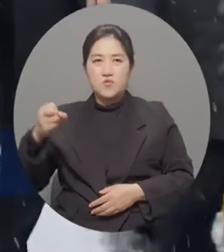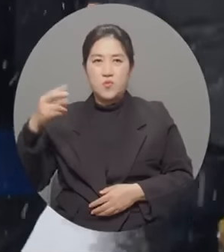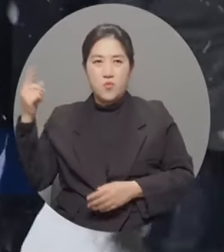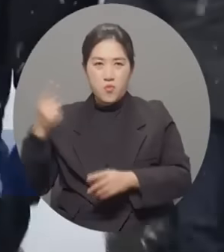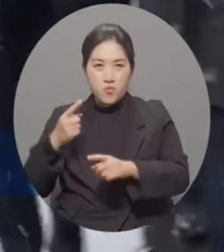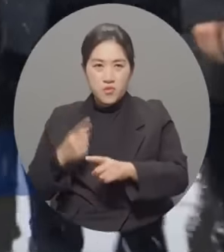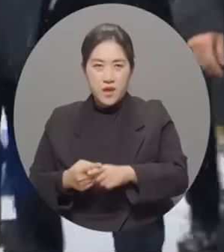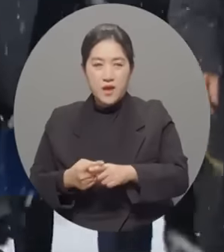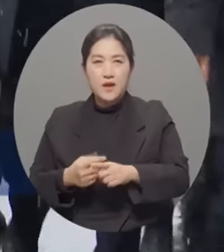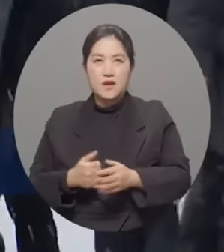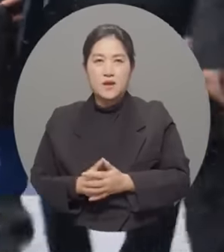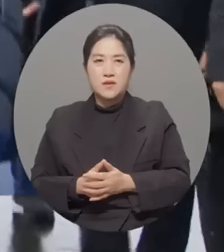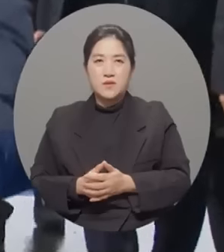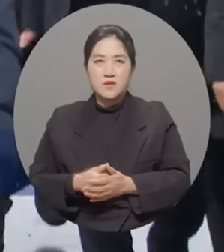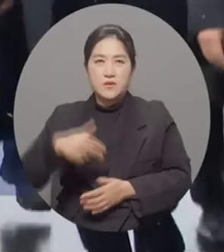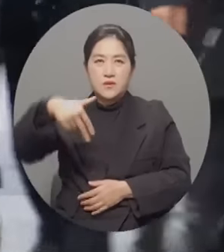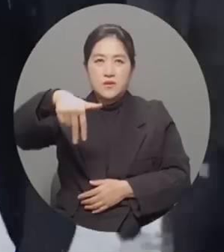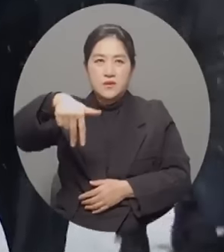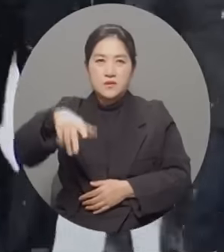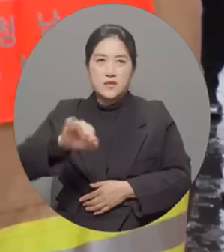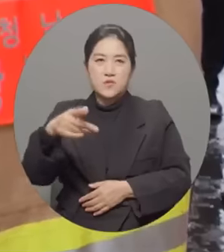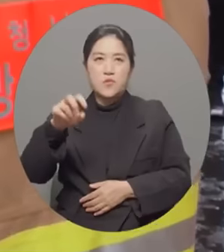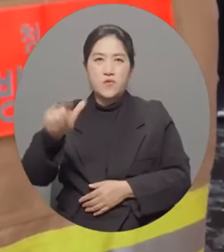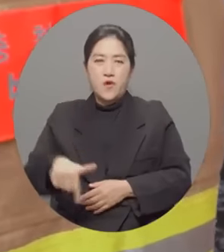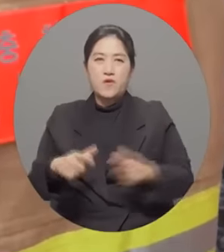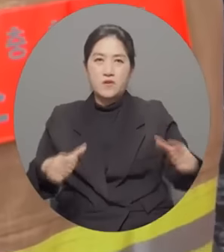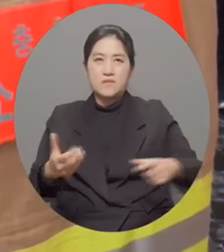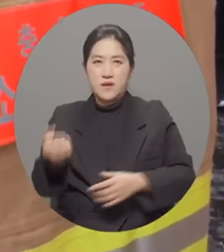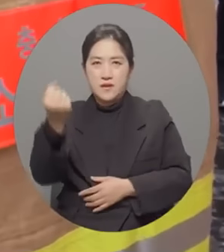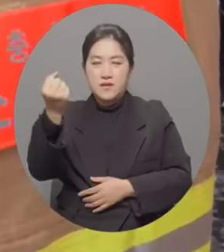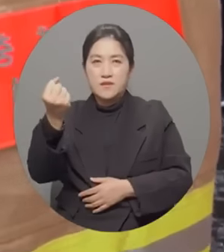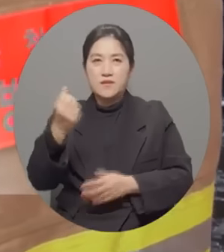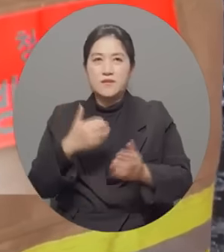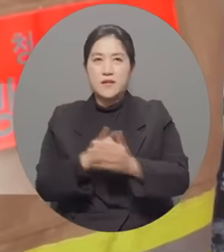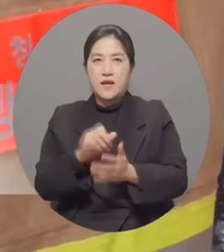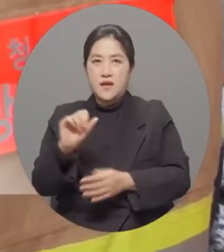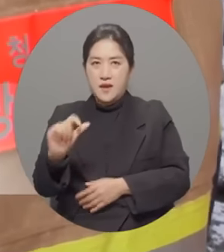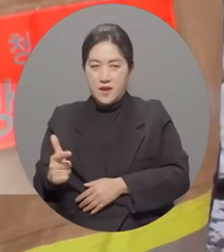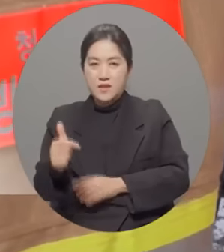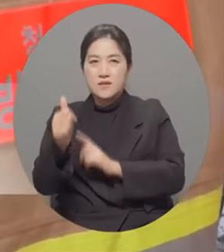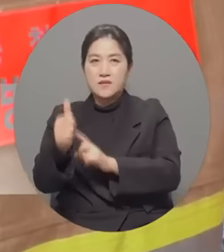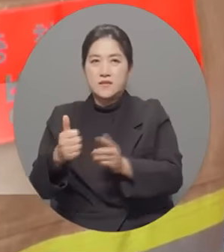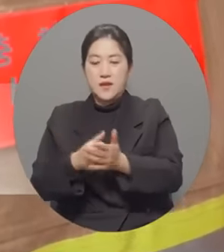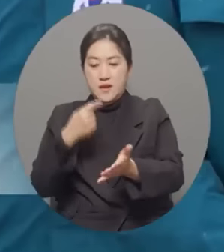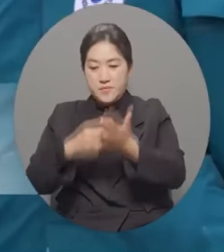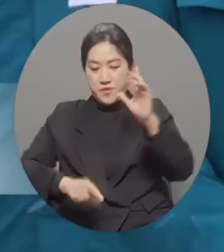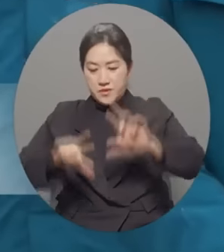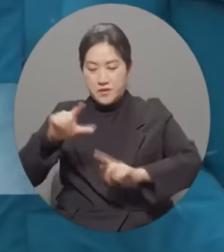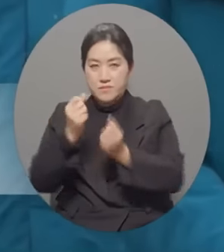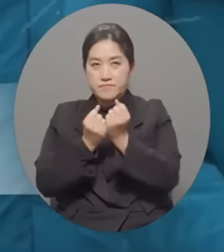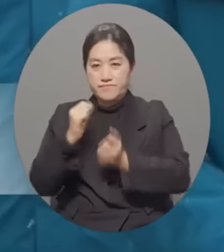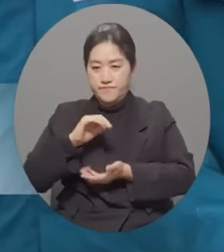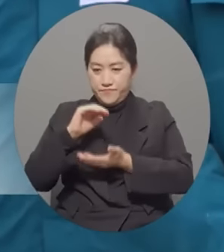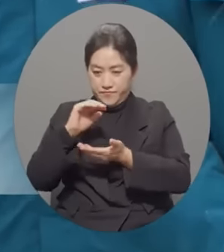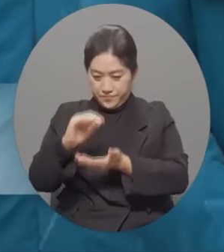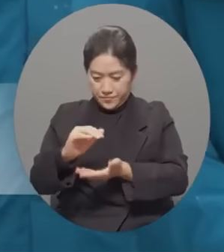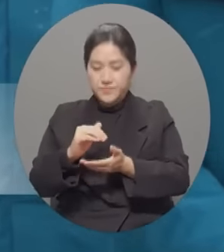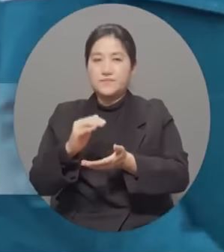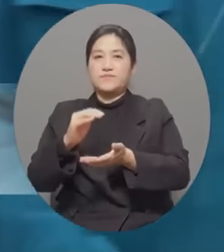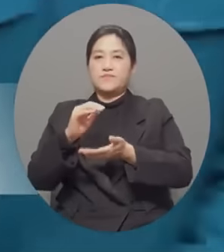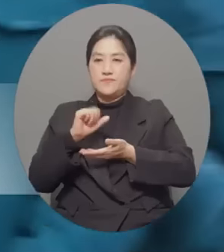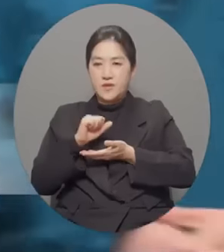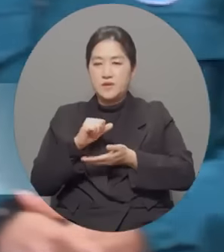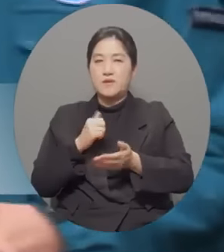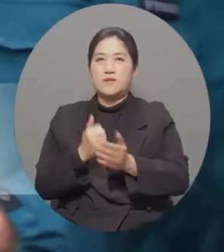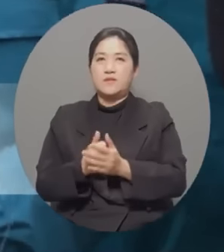보니까 장동력이 지역구구나. 한 위원장은 피해 상황을 보고받고 소방대원들을 격려하는